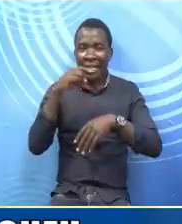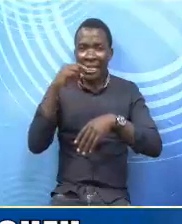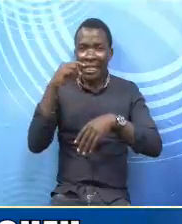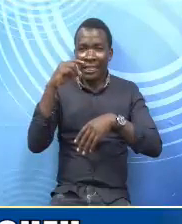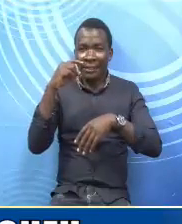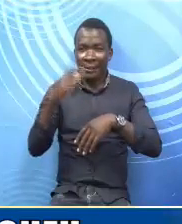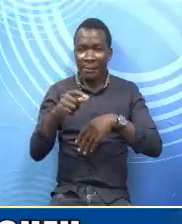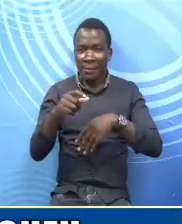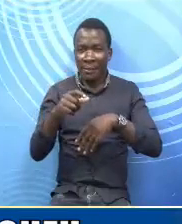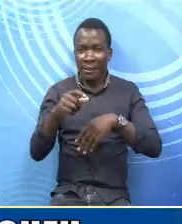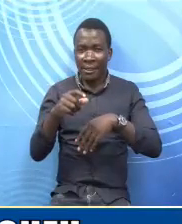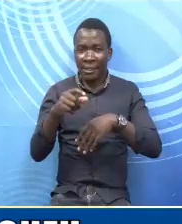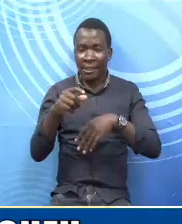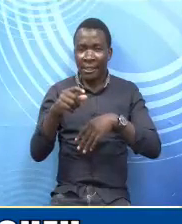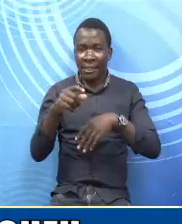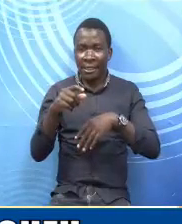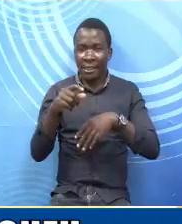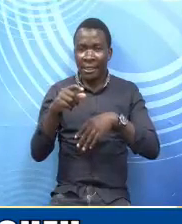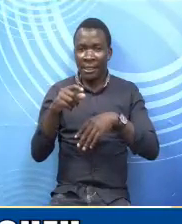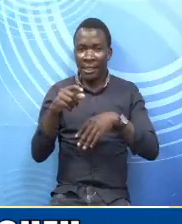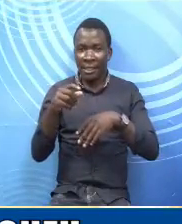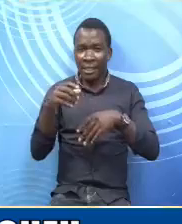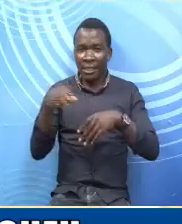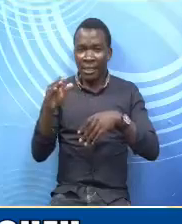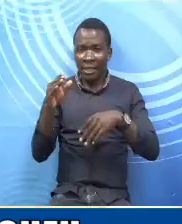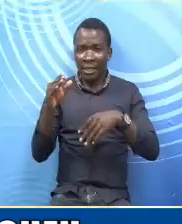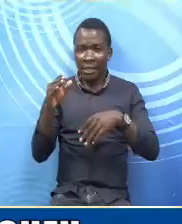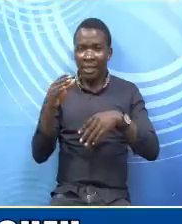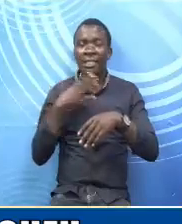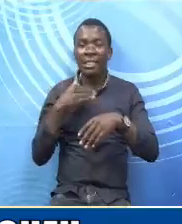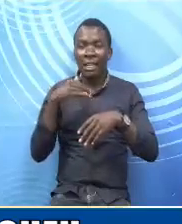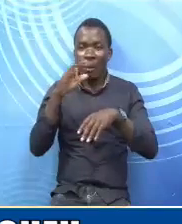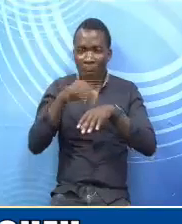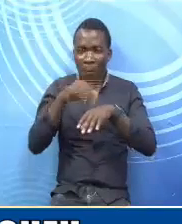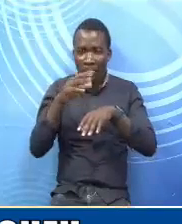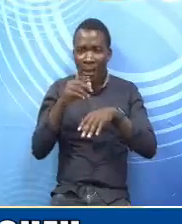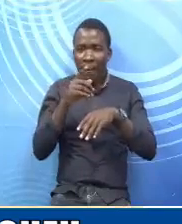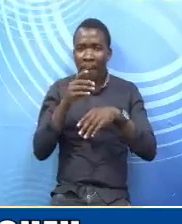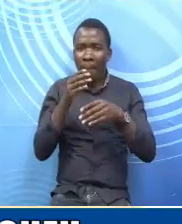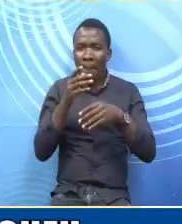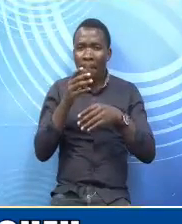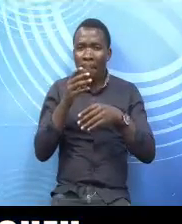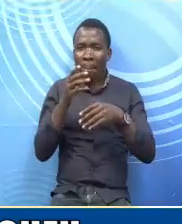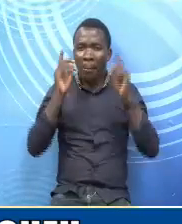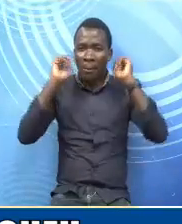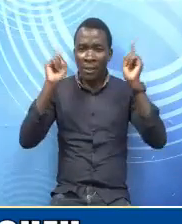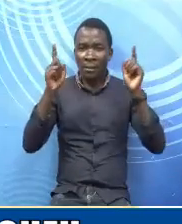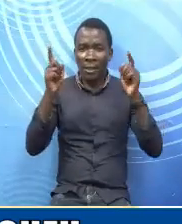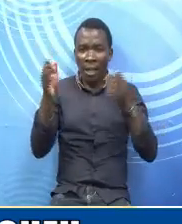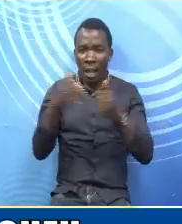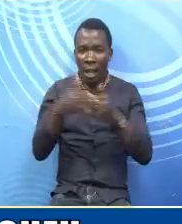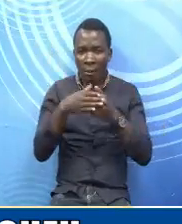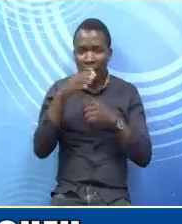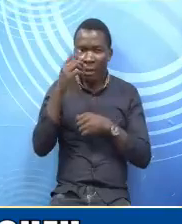nkajya guhamagara umusaza duturanye ngo gako akahita amfunga umuntu noneho umwana w'umuhira hari umudamu yari atwaje